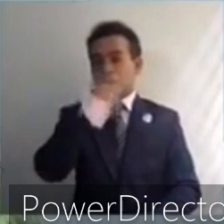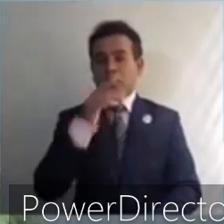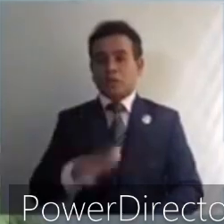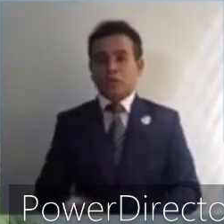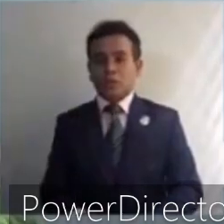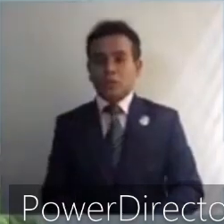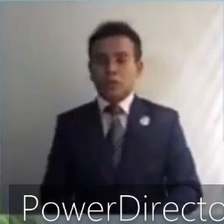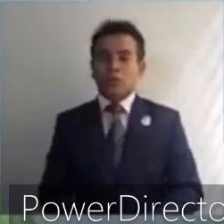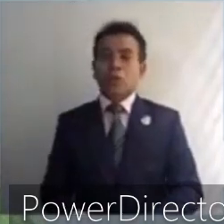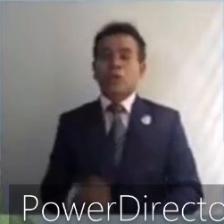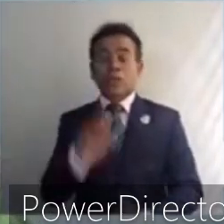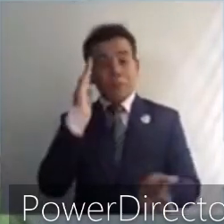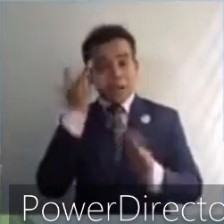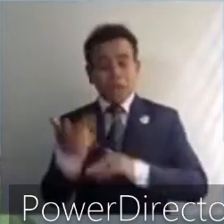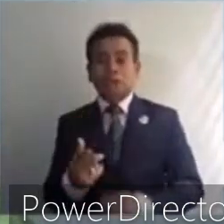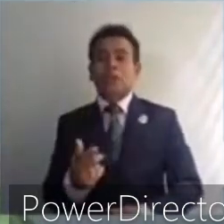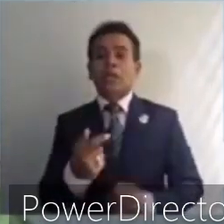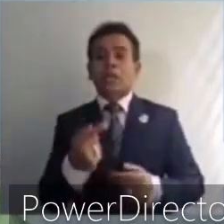করছি।